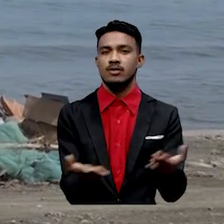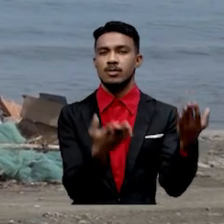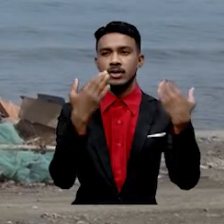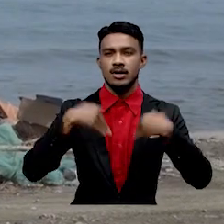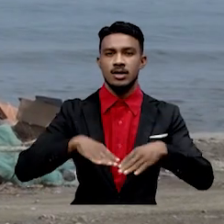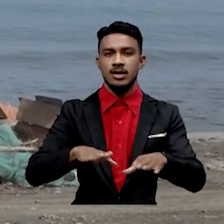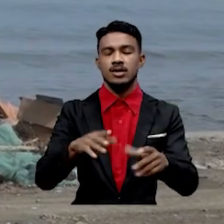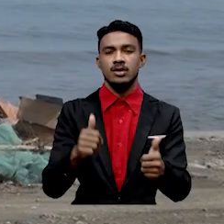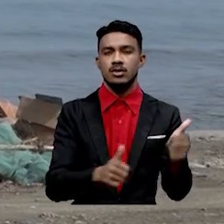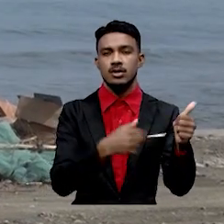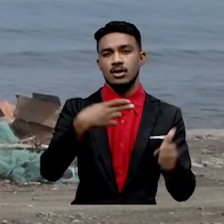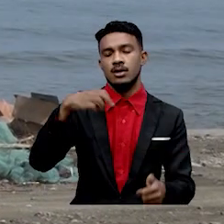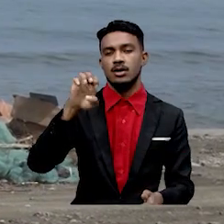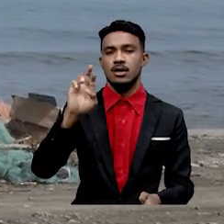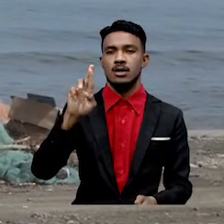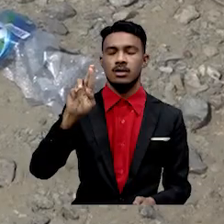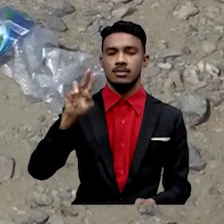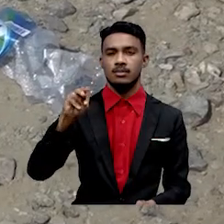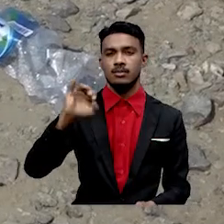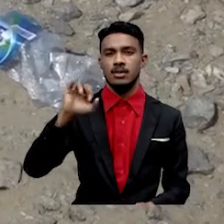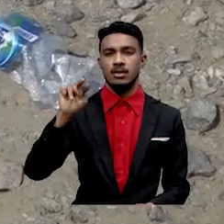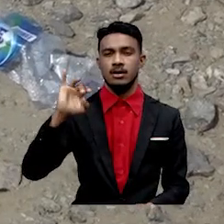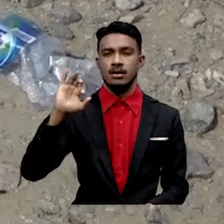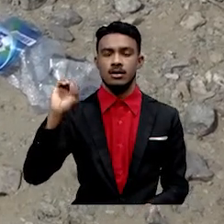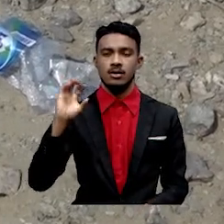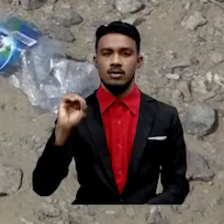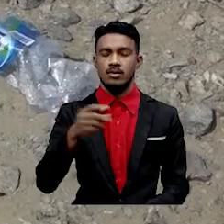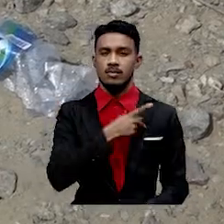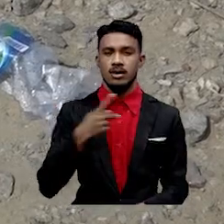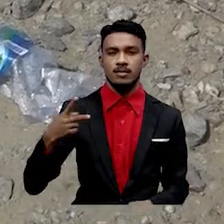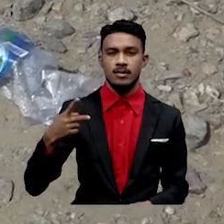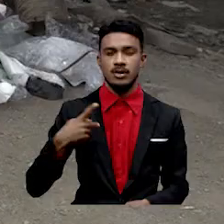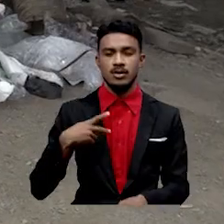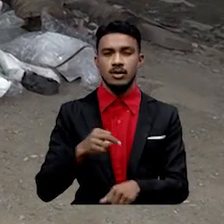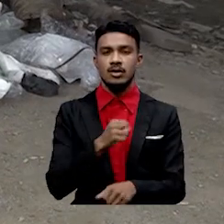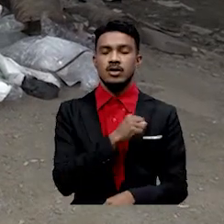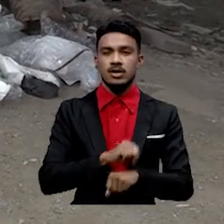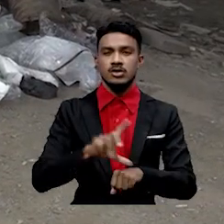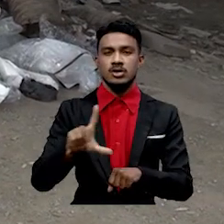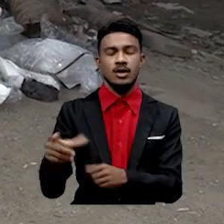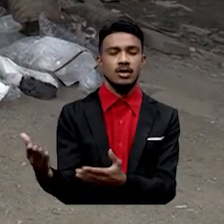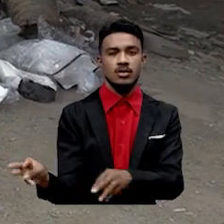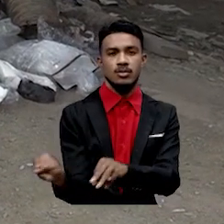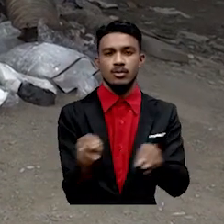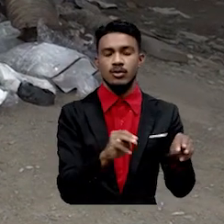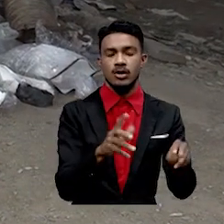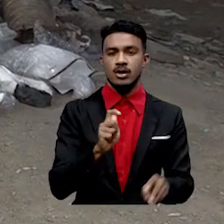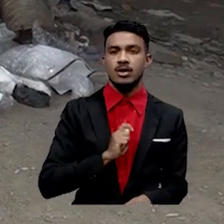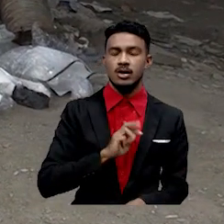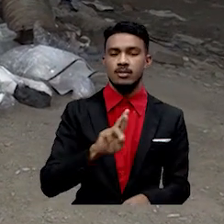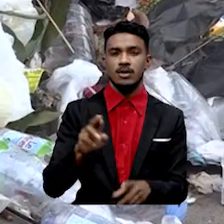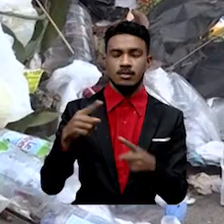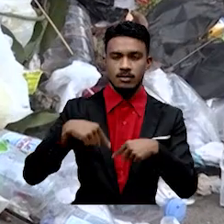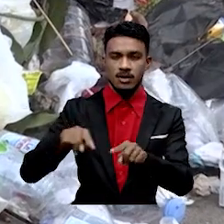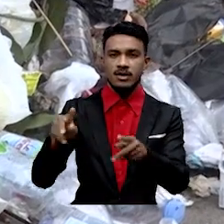Tuir Erminio, maske Parlamento Nacional, recomenda tu muda centro lixo tibar ba fatin seluk, mai be governo se dauk indica